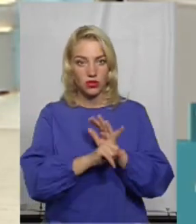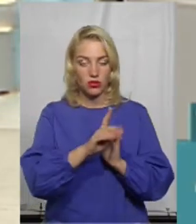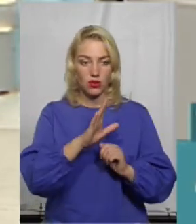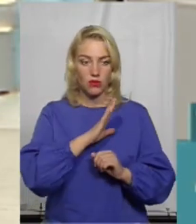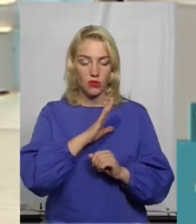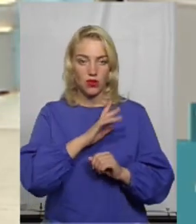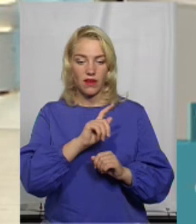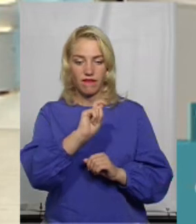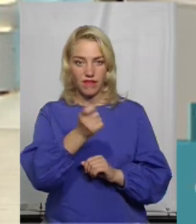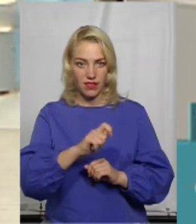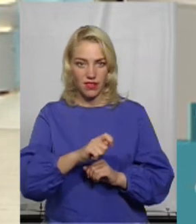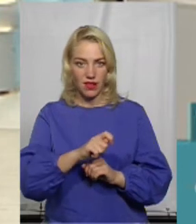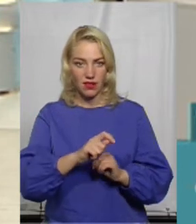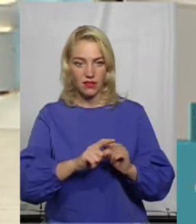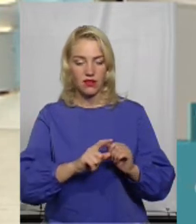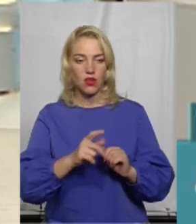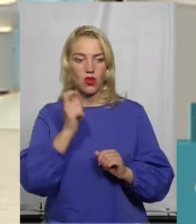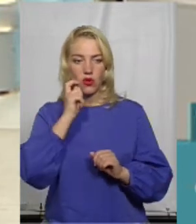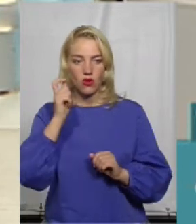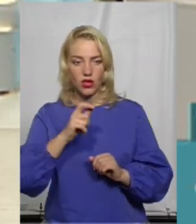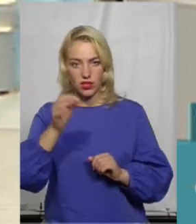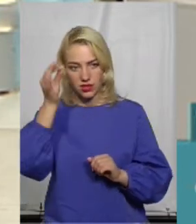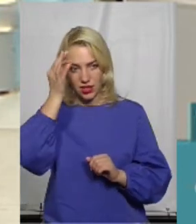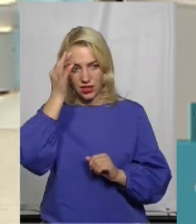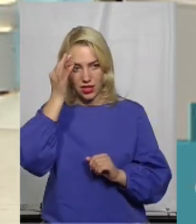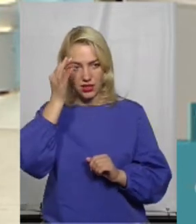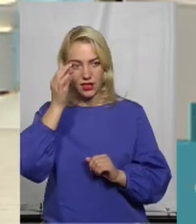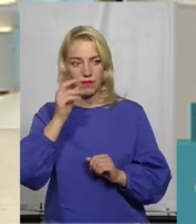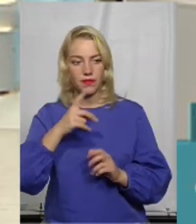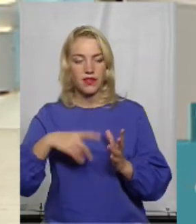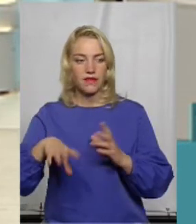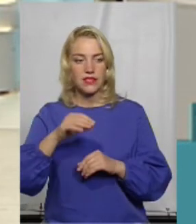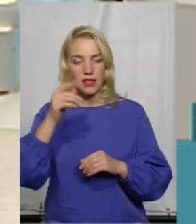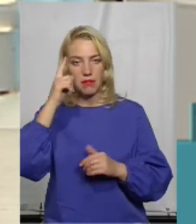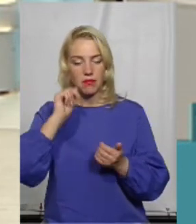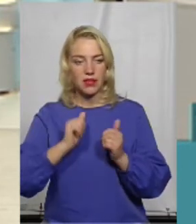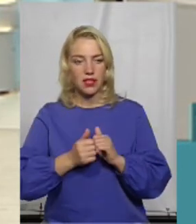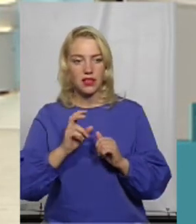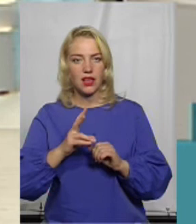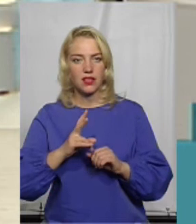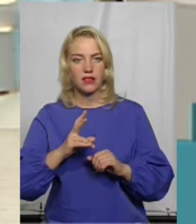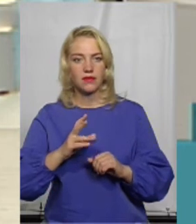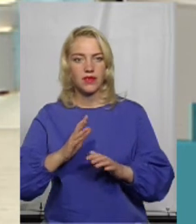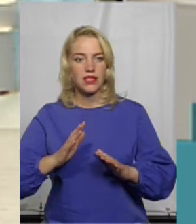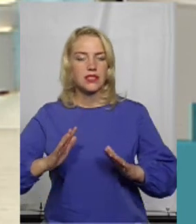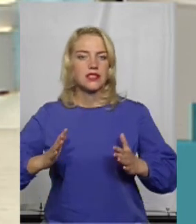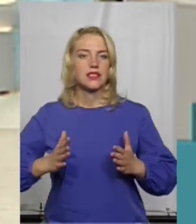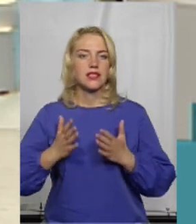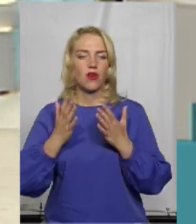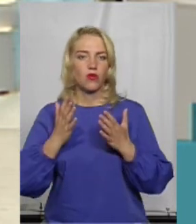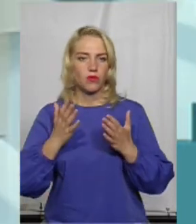прийшла війна в двері українські, згадайте, ми всі пам'ятаємо, захоплювалися